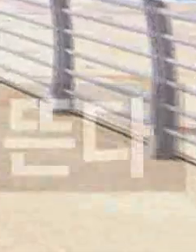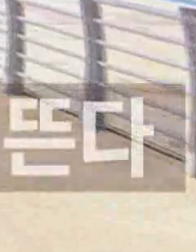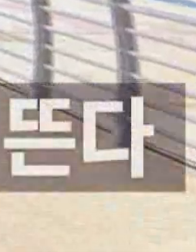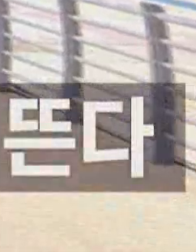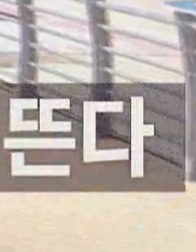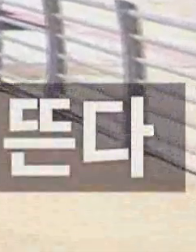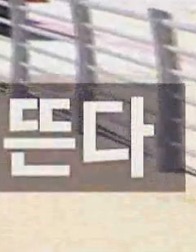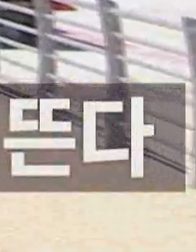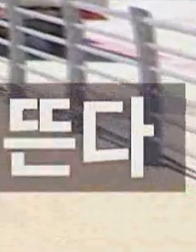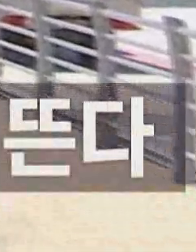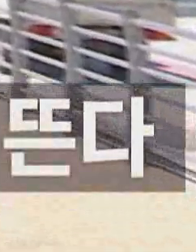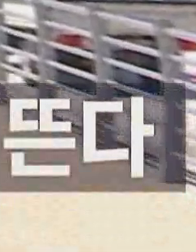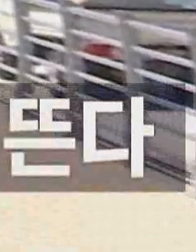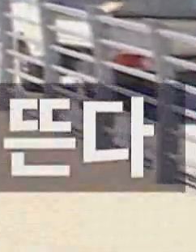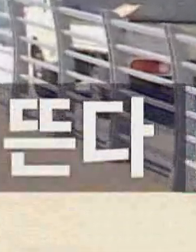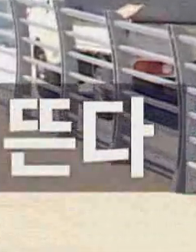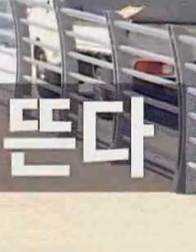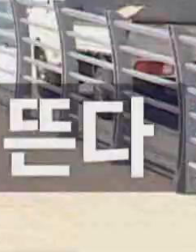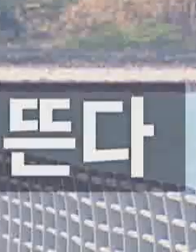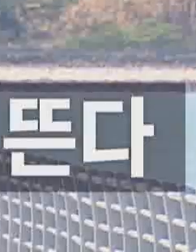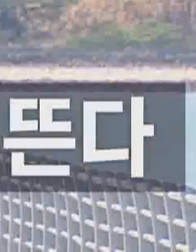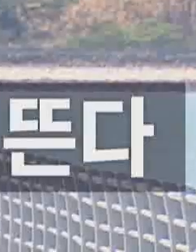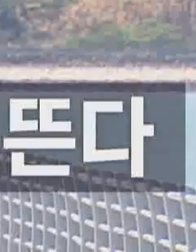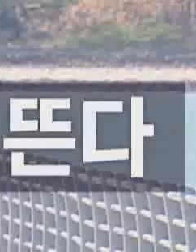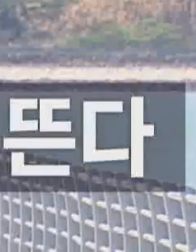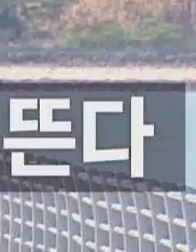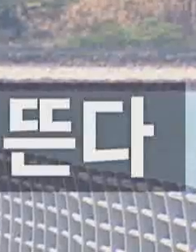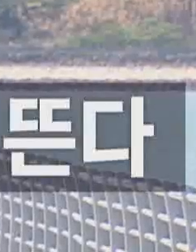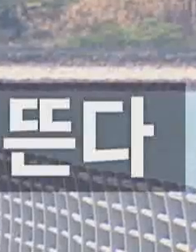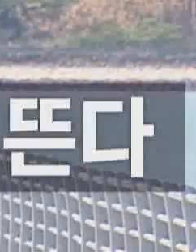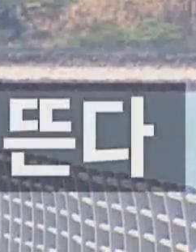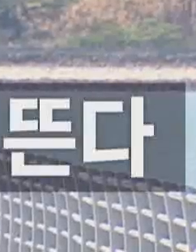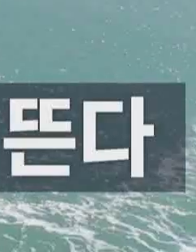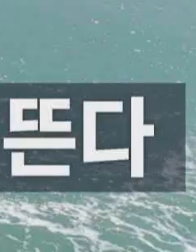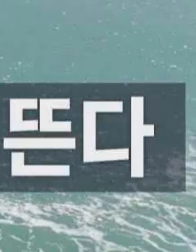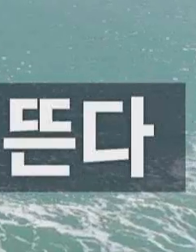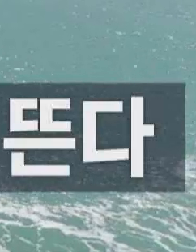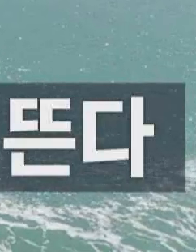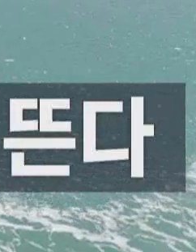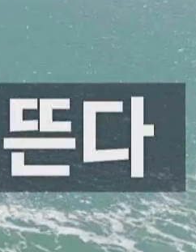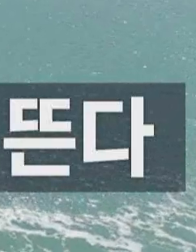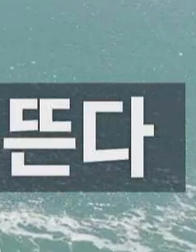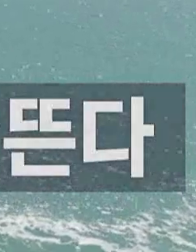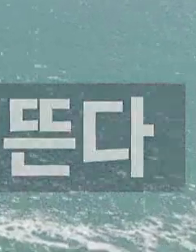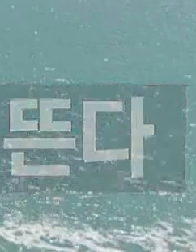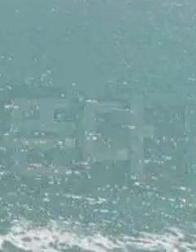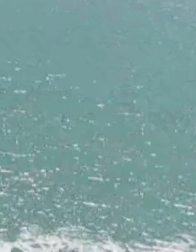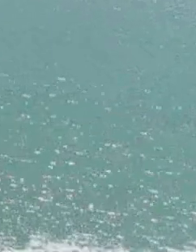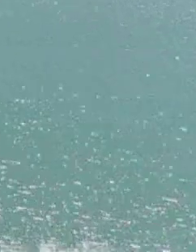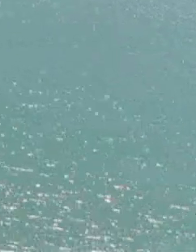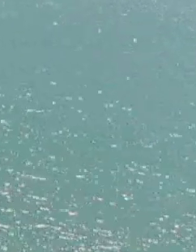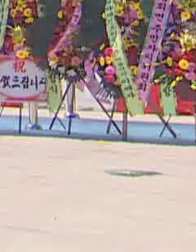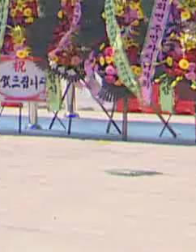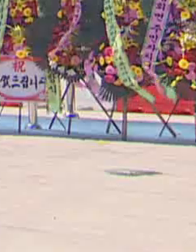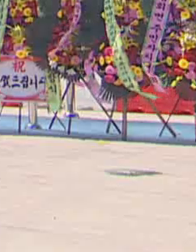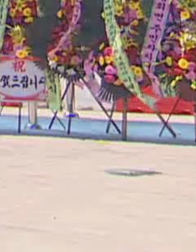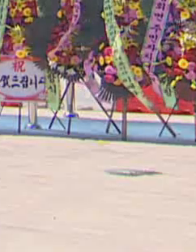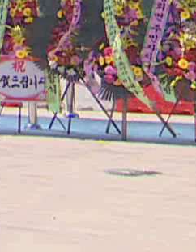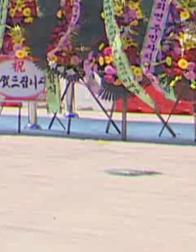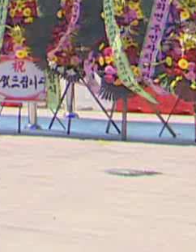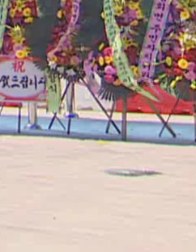세월호의 슬픔을 간직한 팽목항이 진도항으로 새롭게 출발합니다. 제주를 가장 빠른 시간에 연결하는 쾌속선도